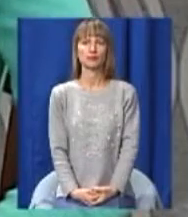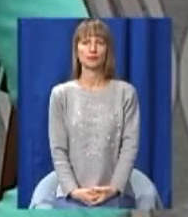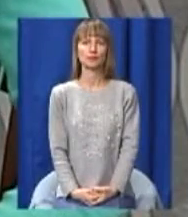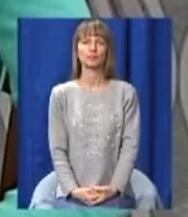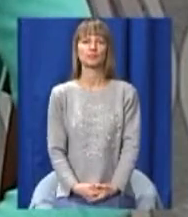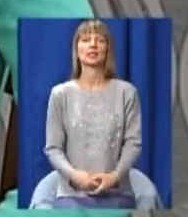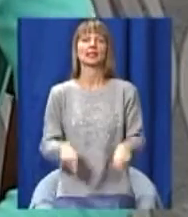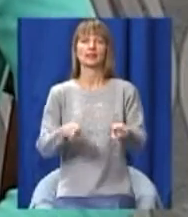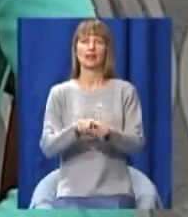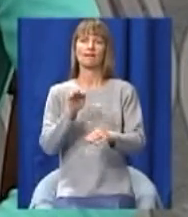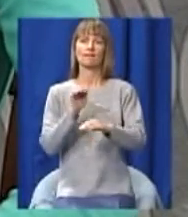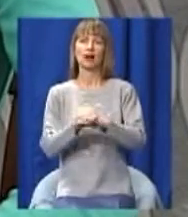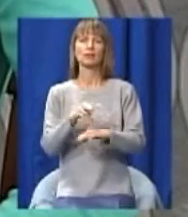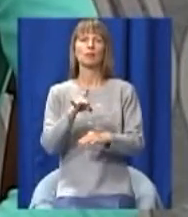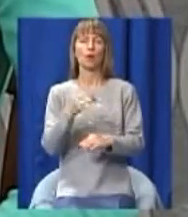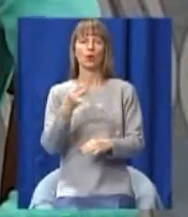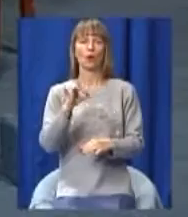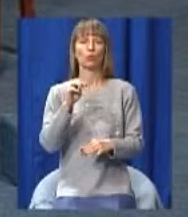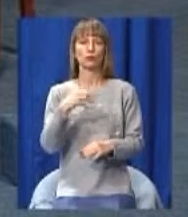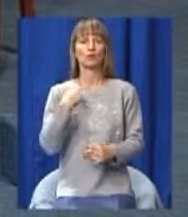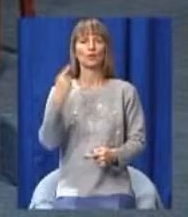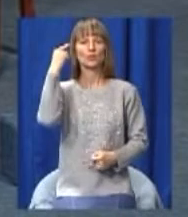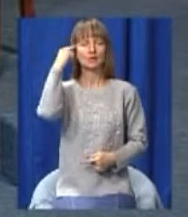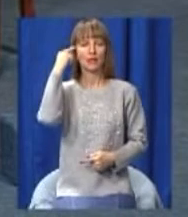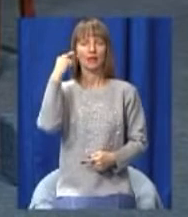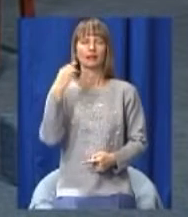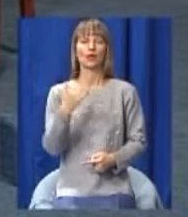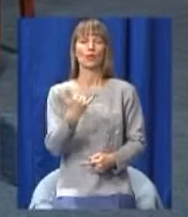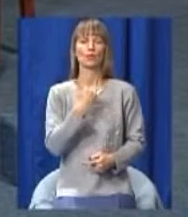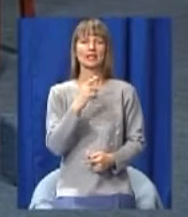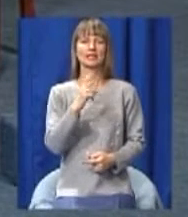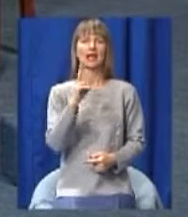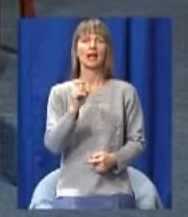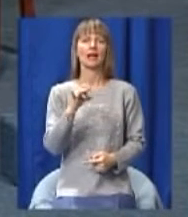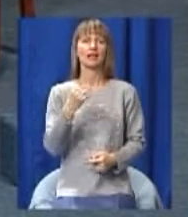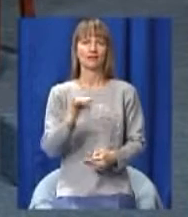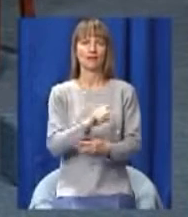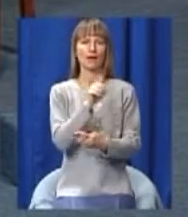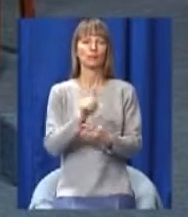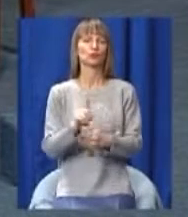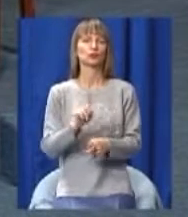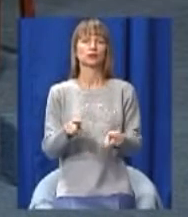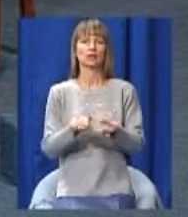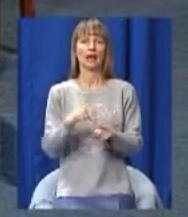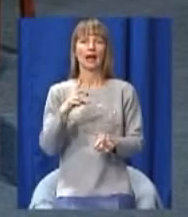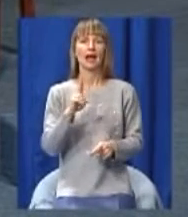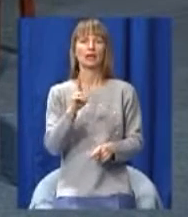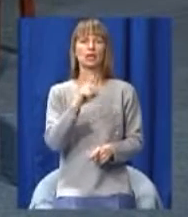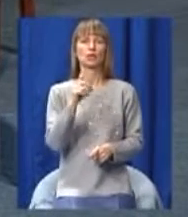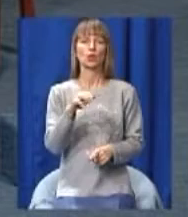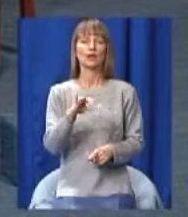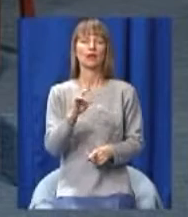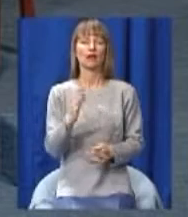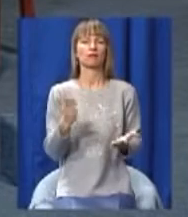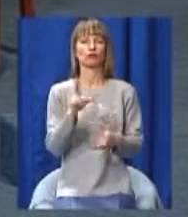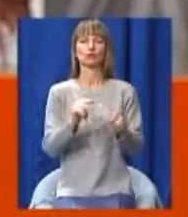Ну, от, власне, такі факти про йогурт ми дізналися. Ось у нас з Кариною назріло таке питання. Ось, що таке екзотика, власне? От, Карино,